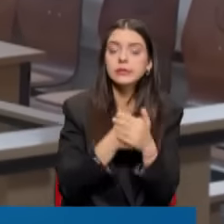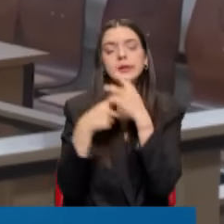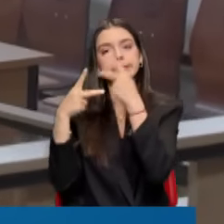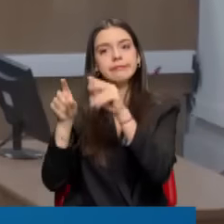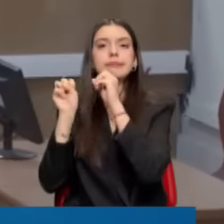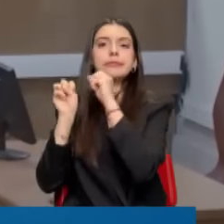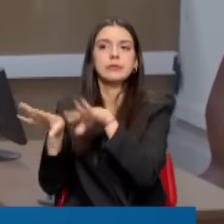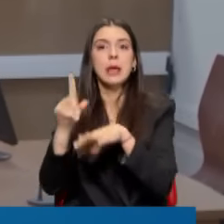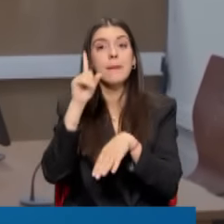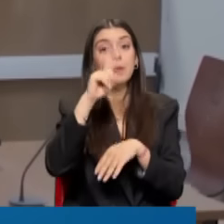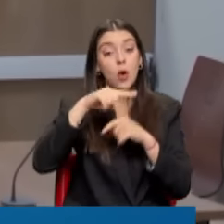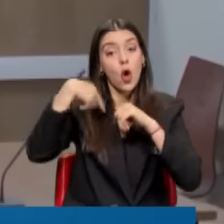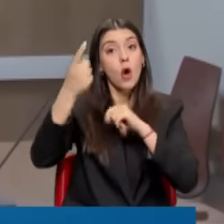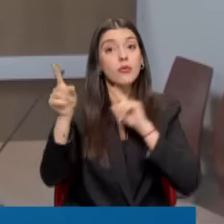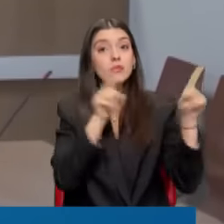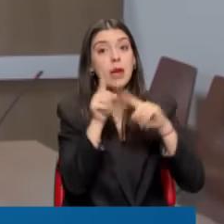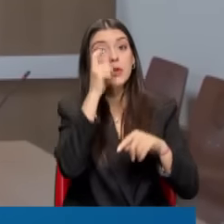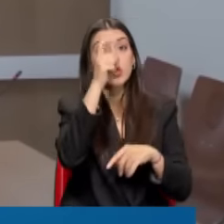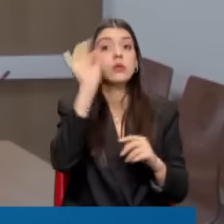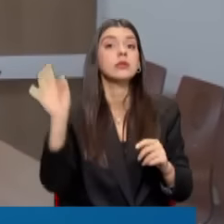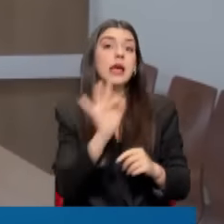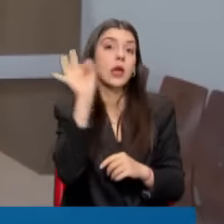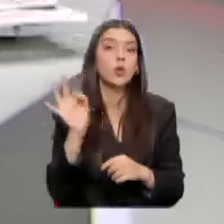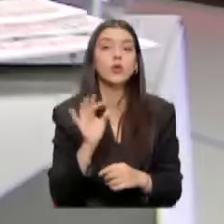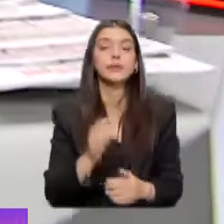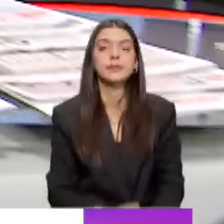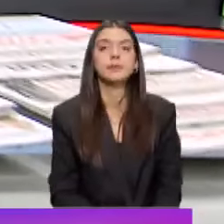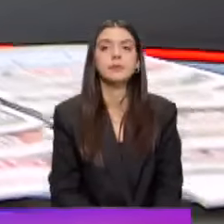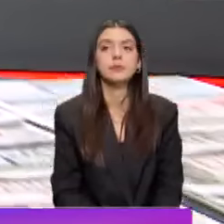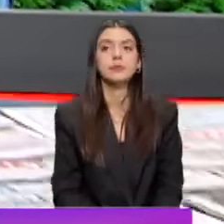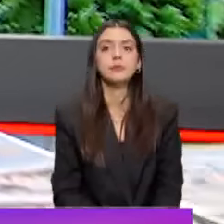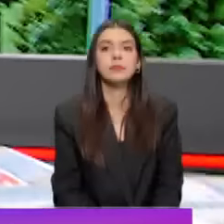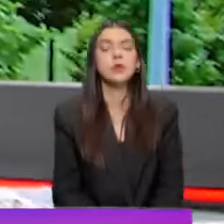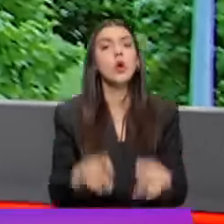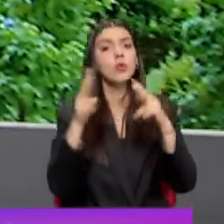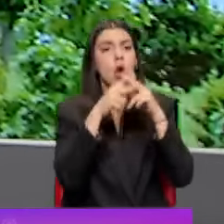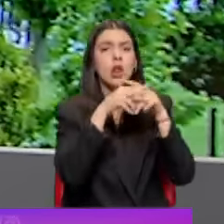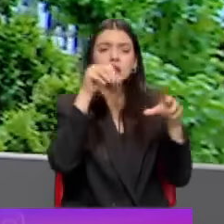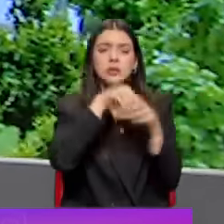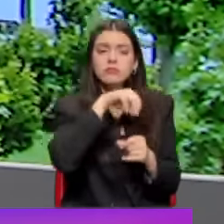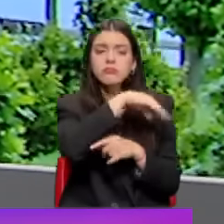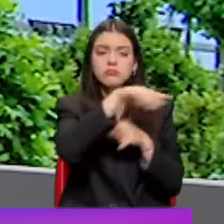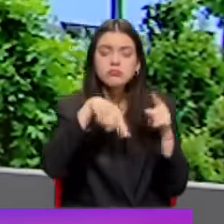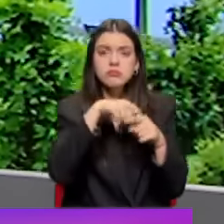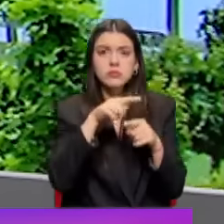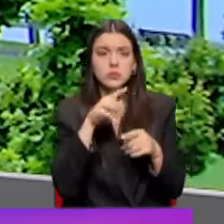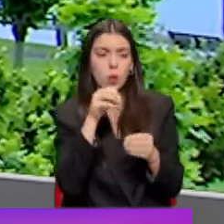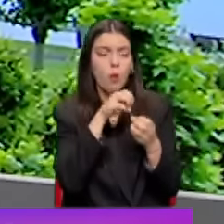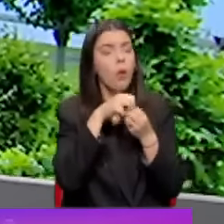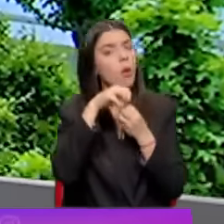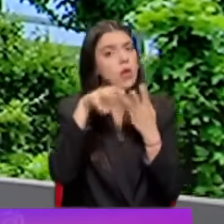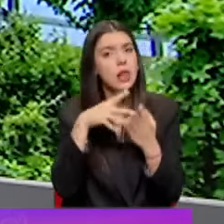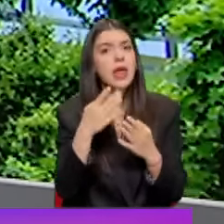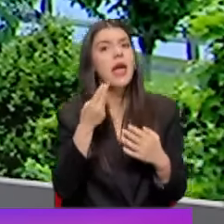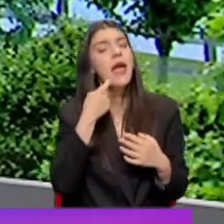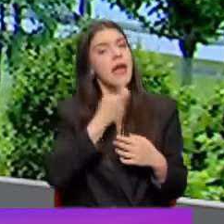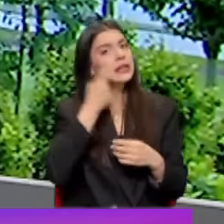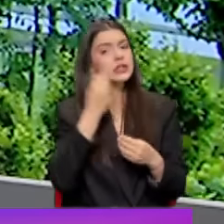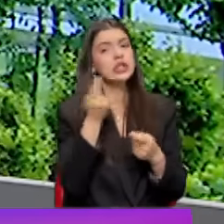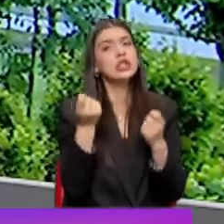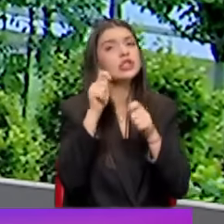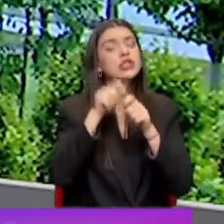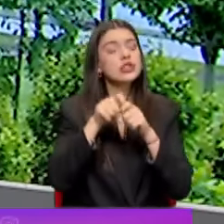sonraki duruşma 9 Eylül'de görülecek emniyet içindeki bu dalgalanma eski İçişleri Bakanı yeni